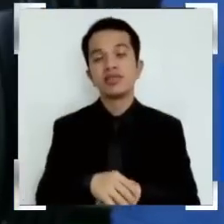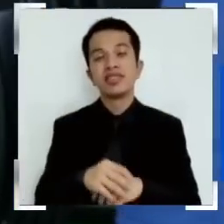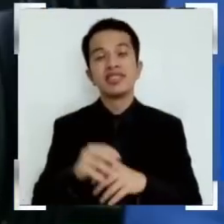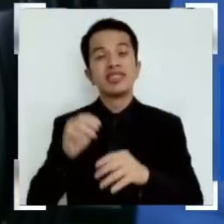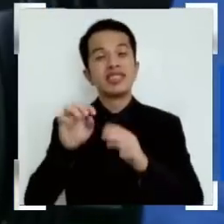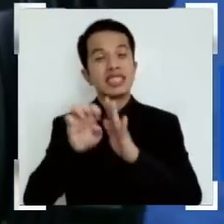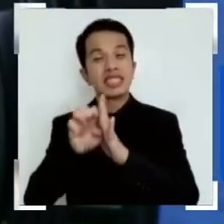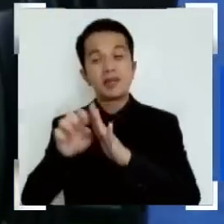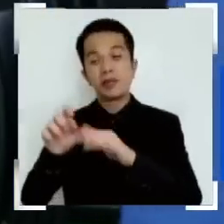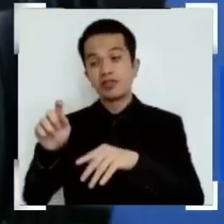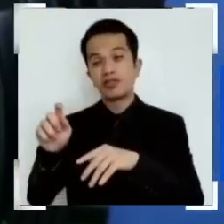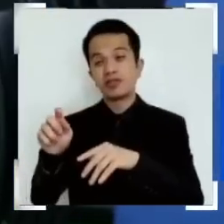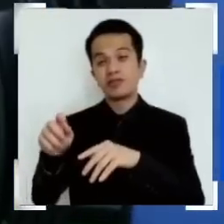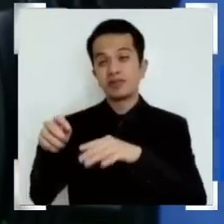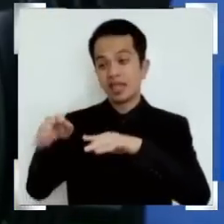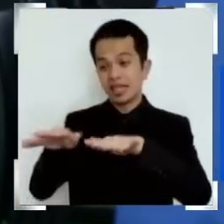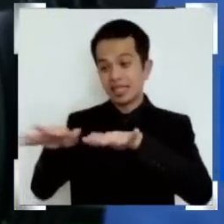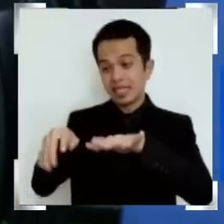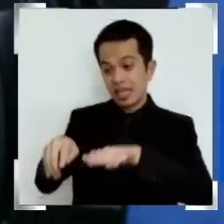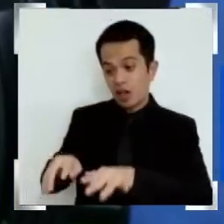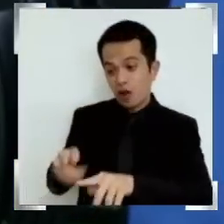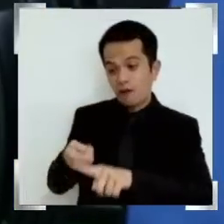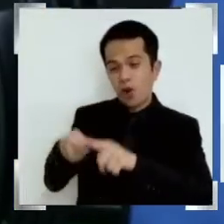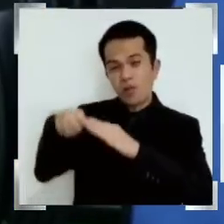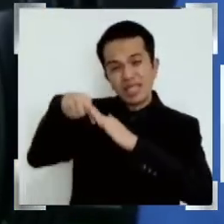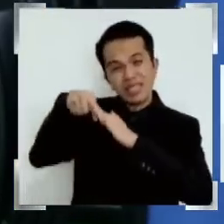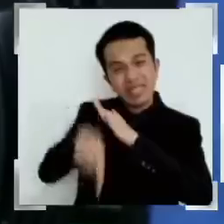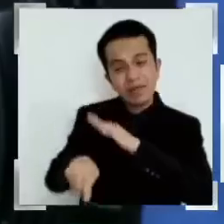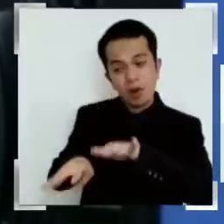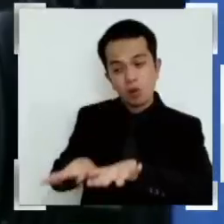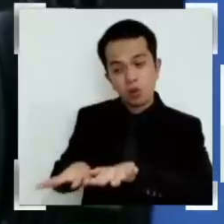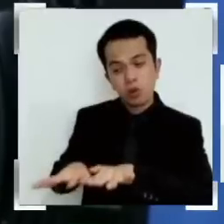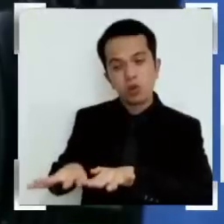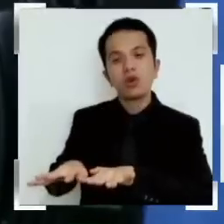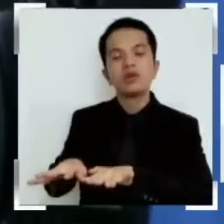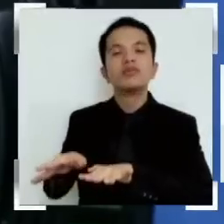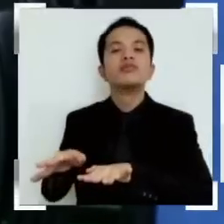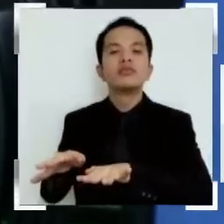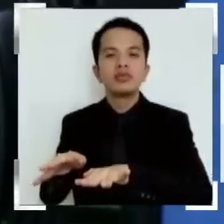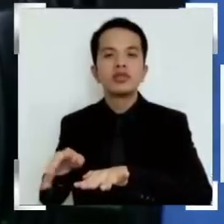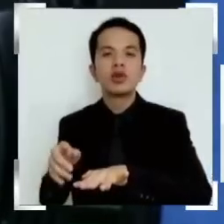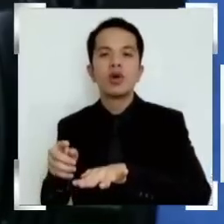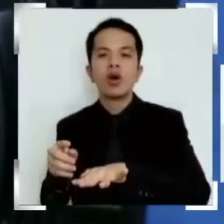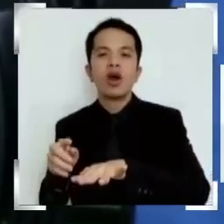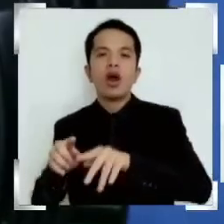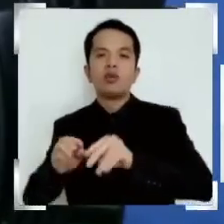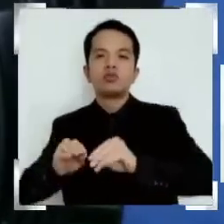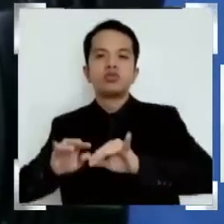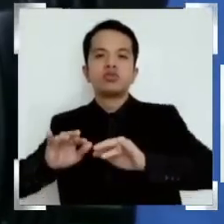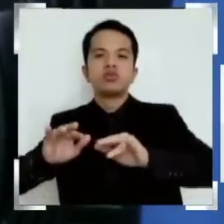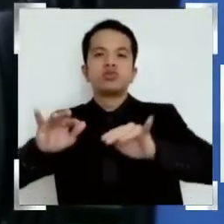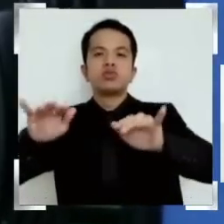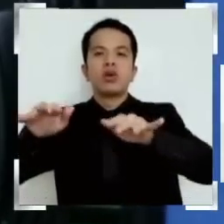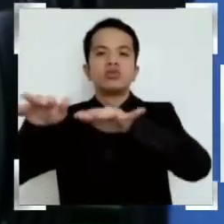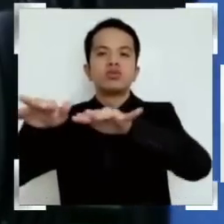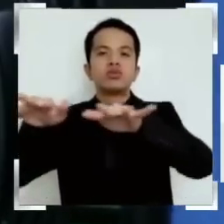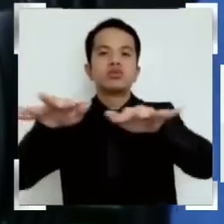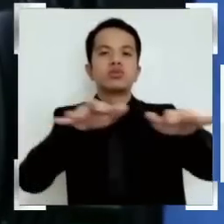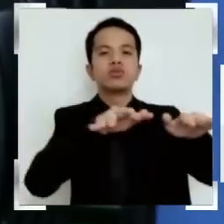lindol, normally malawak po ang makakaramdam nito. And usually, especially